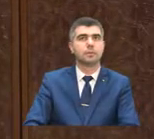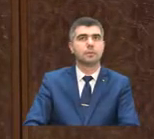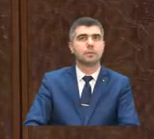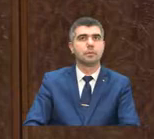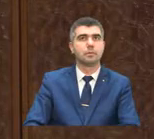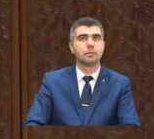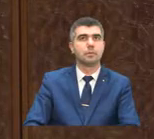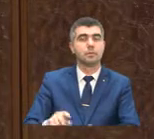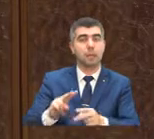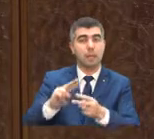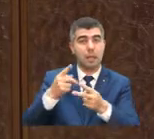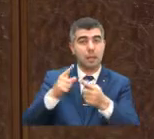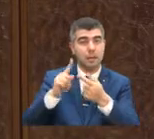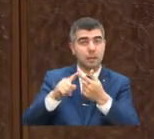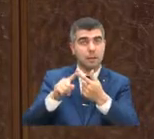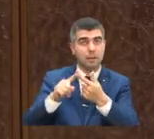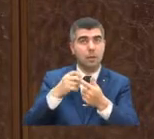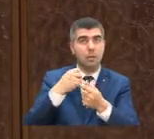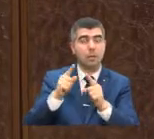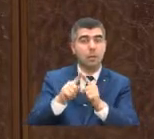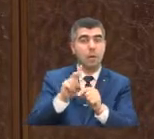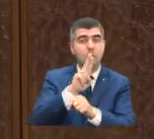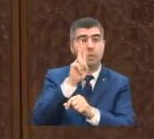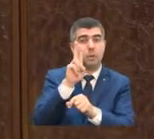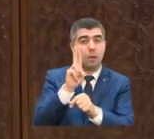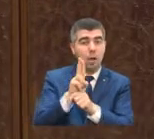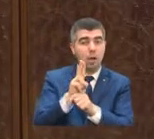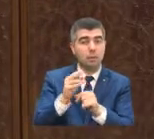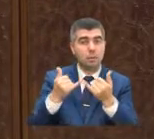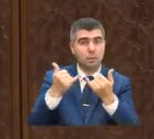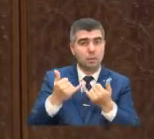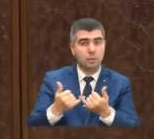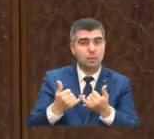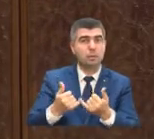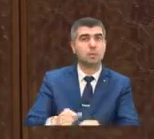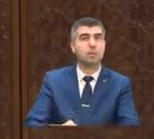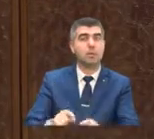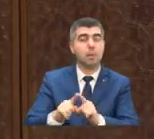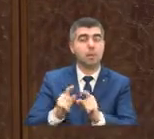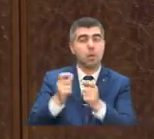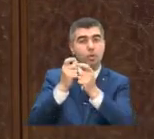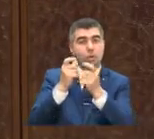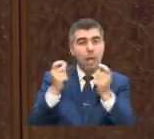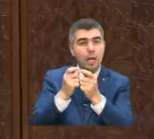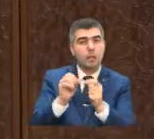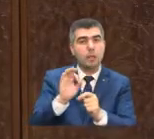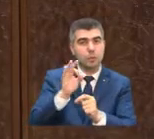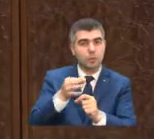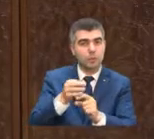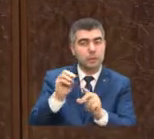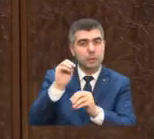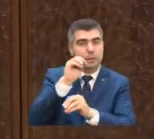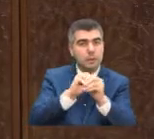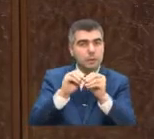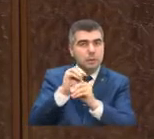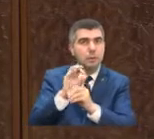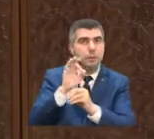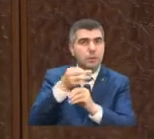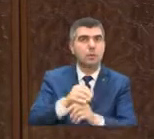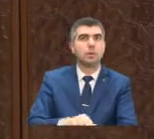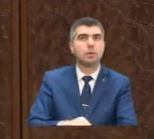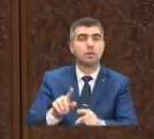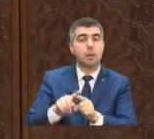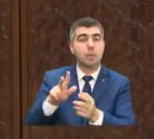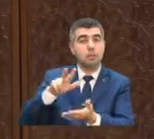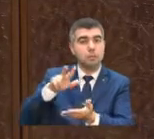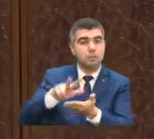المساله الثانيه، طرحتي السؤال في وقت غير مناسب. الحمد لله الان كيتراجع والشركه تفهمات، كاين عمل جبار، ورخصنا